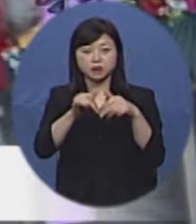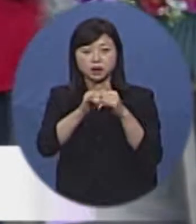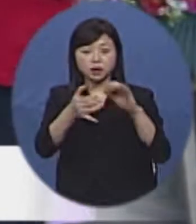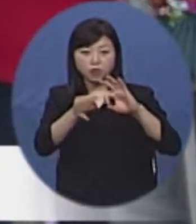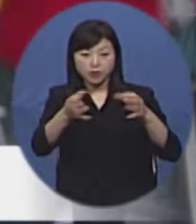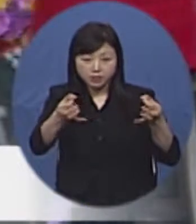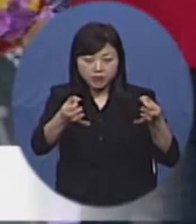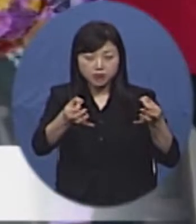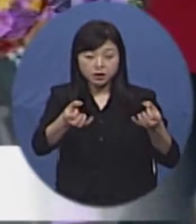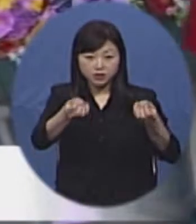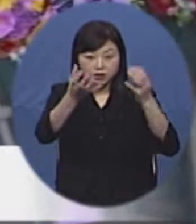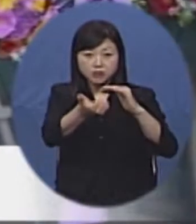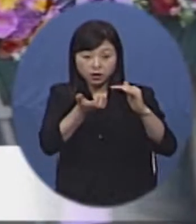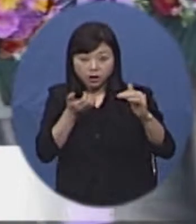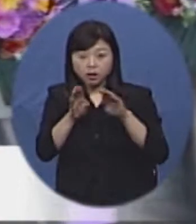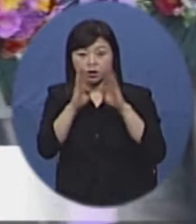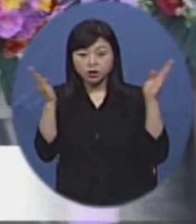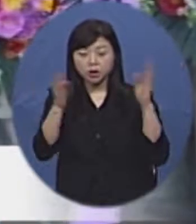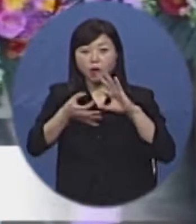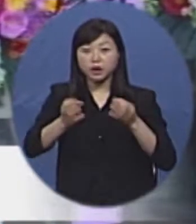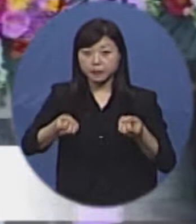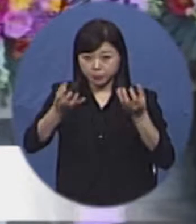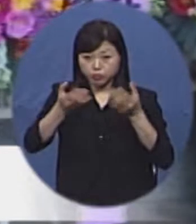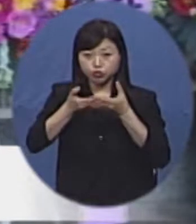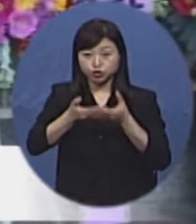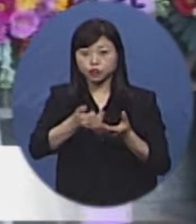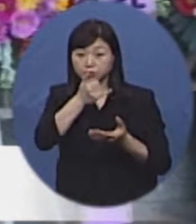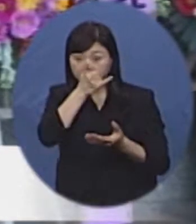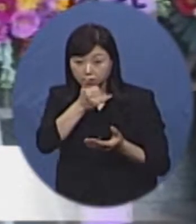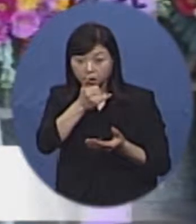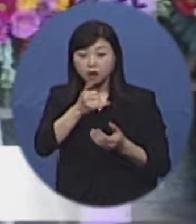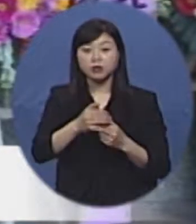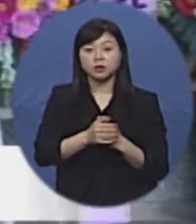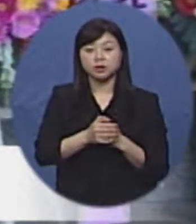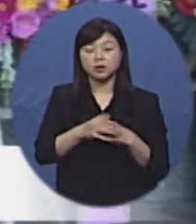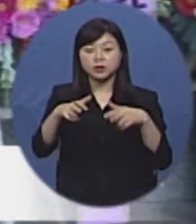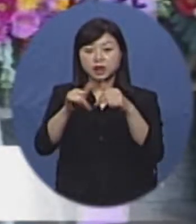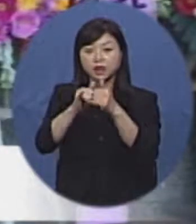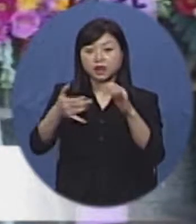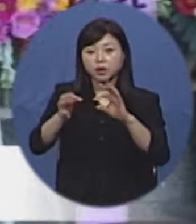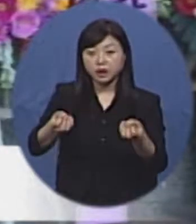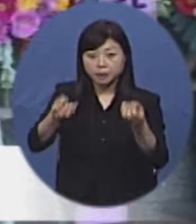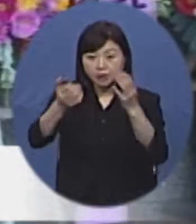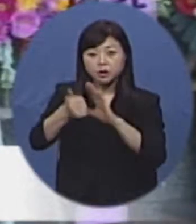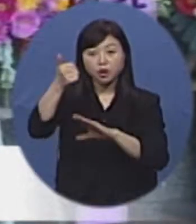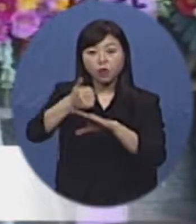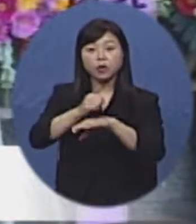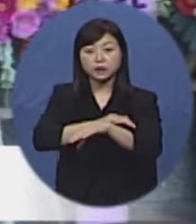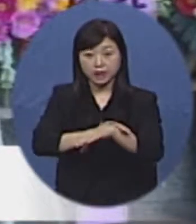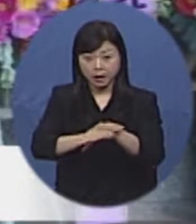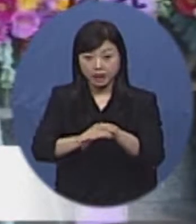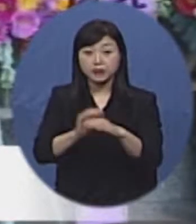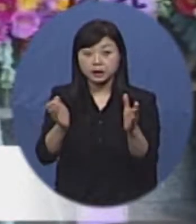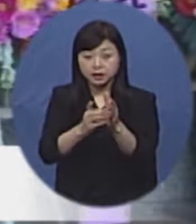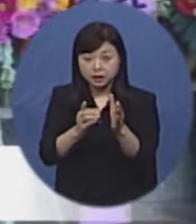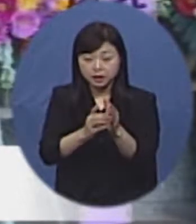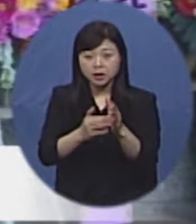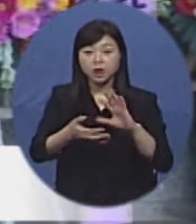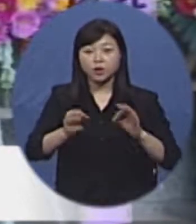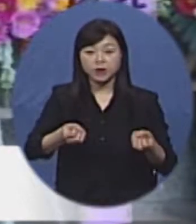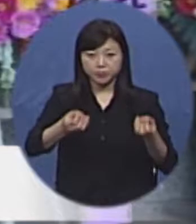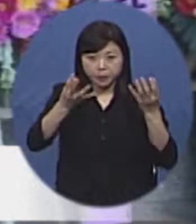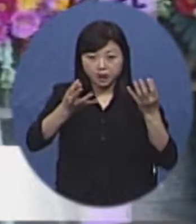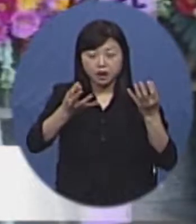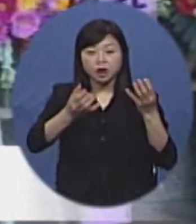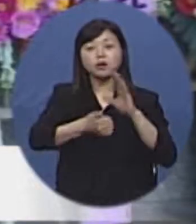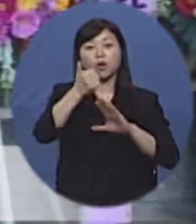열리는 올림픽도 중요하지만 사실은 이 패럴림픽이 성공을 해야지만 올림픽이 성공하는 게